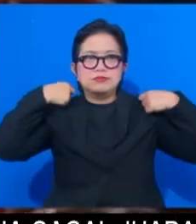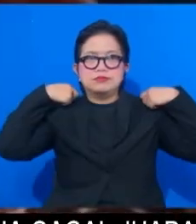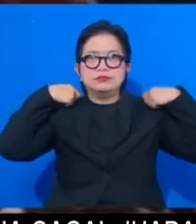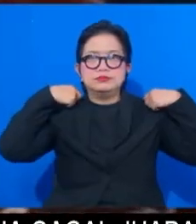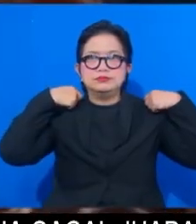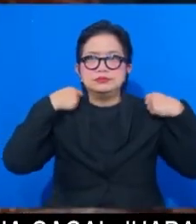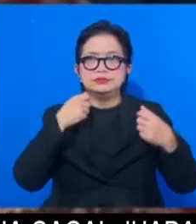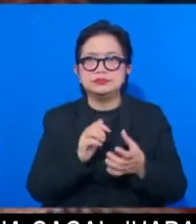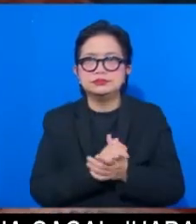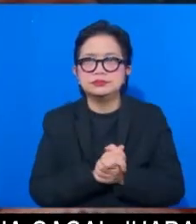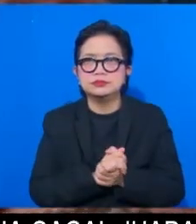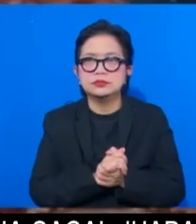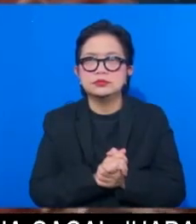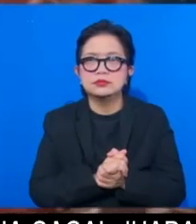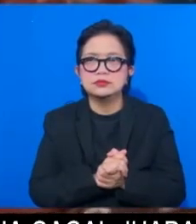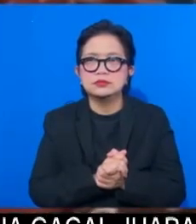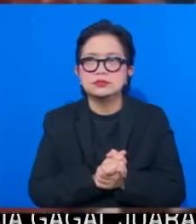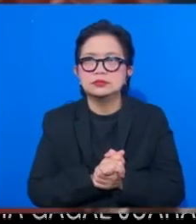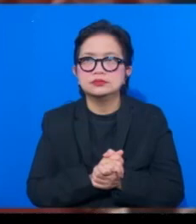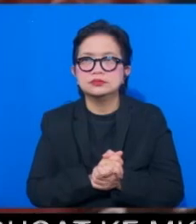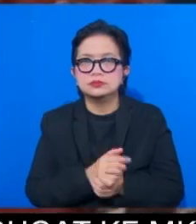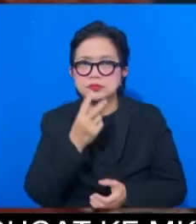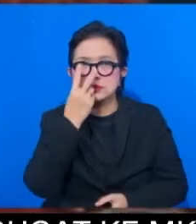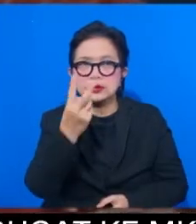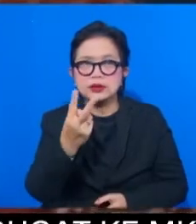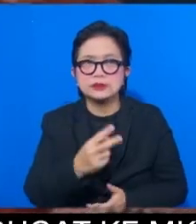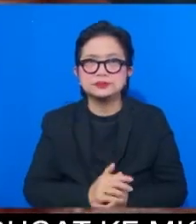tubuh. Dari bandara memang katanya sudah nomor